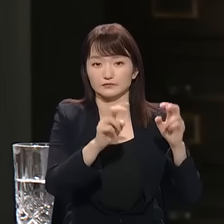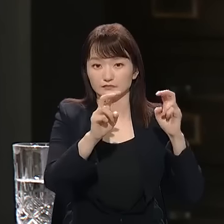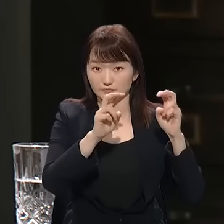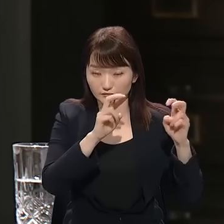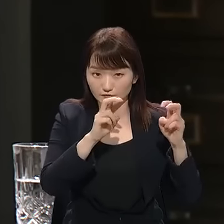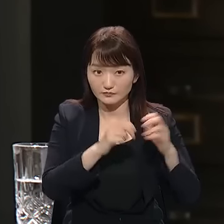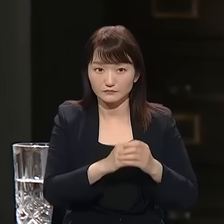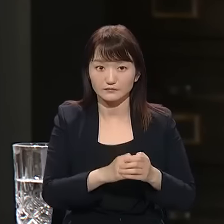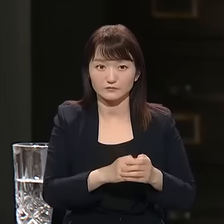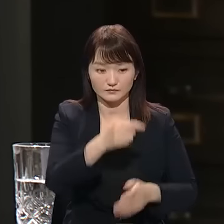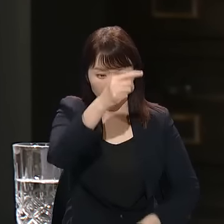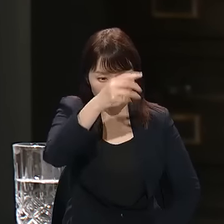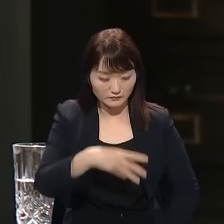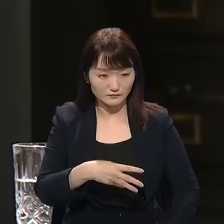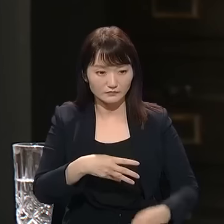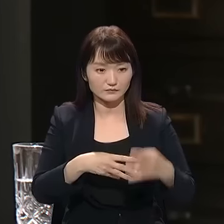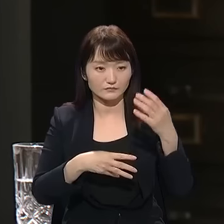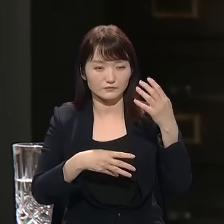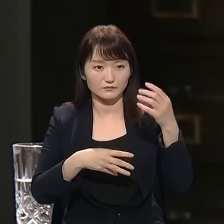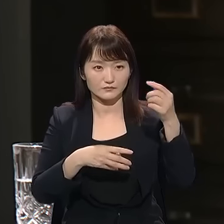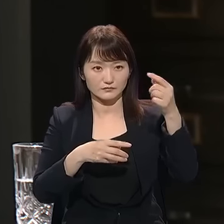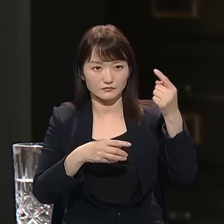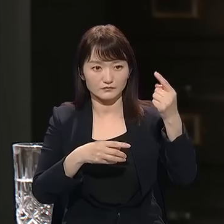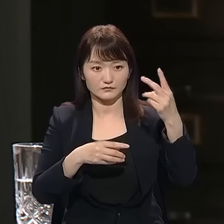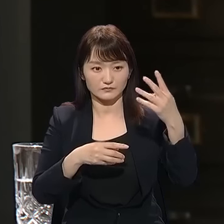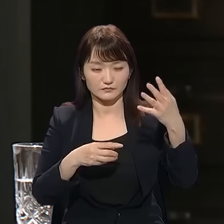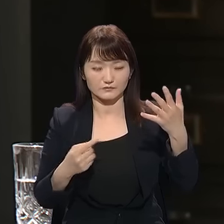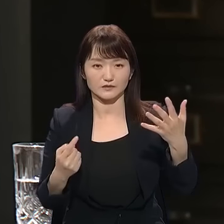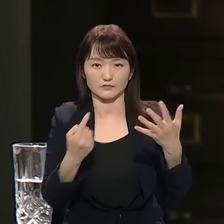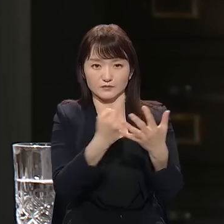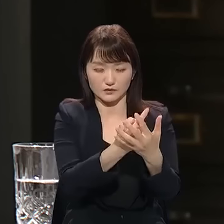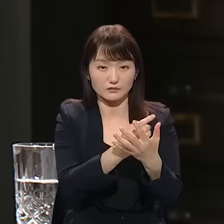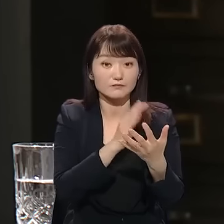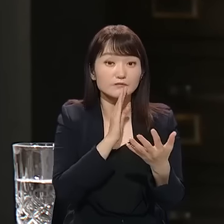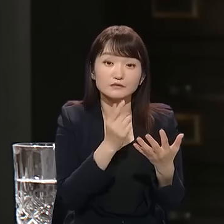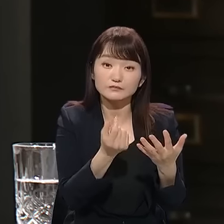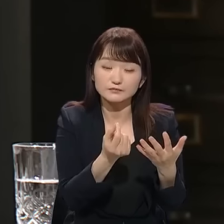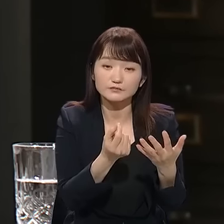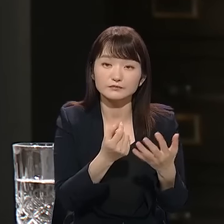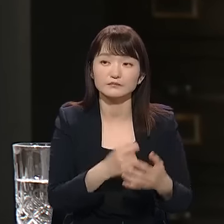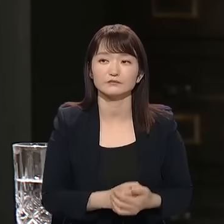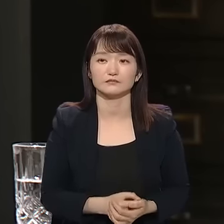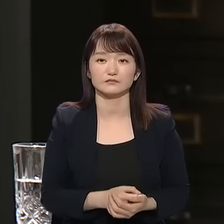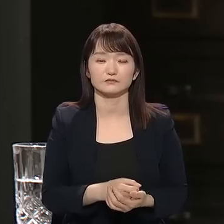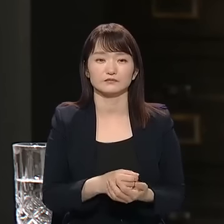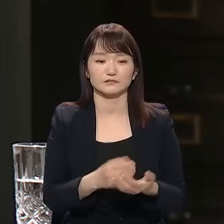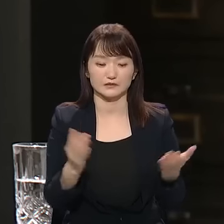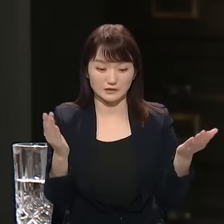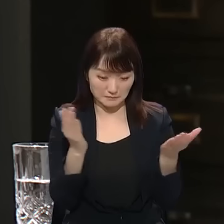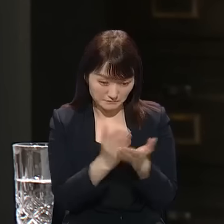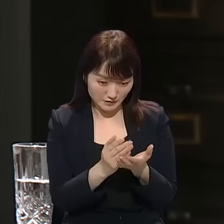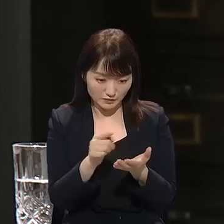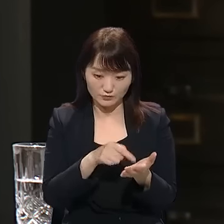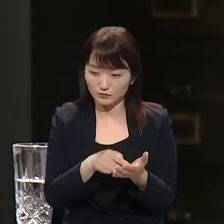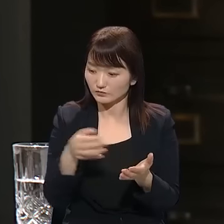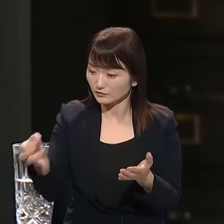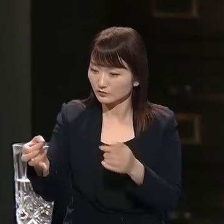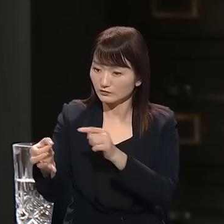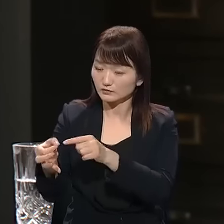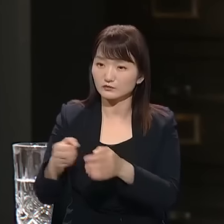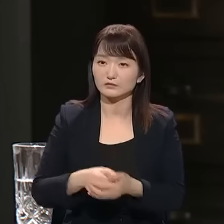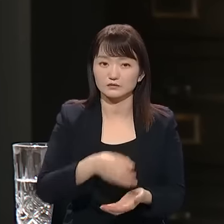재벌 안에 이렇게 들어온 건 솔직히 맞지 않느냐 그러니까 합당한 어 뭐야 보상을 해 줘라 뭐 이런 거 같아요 그 부분이